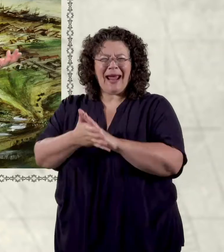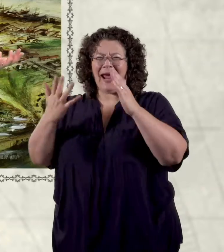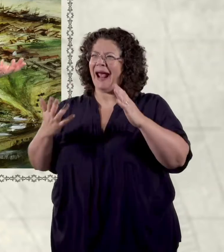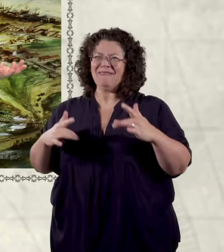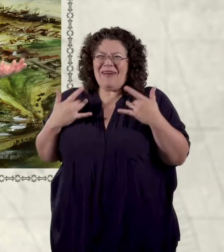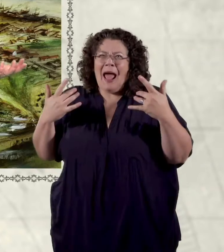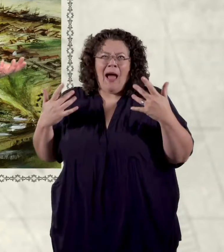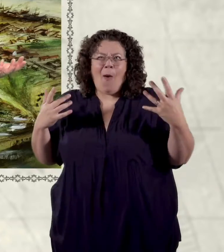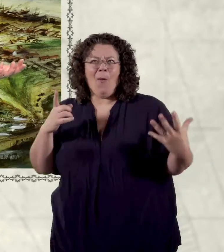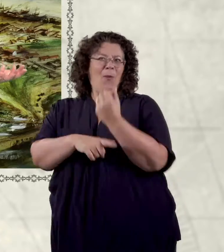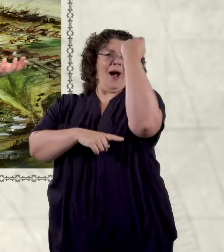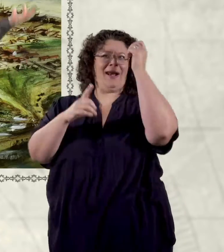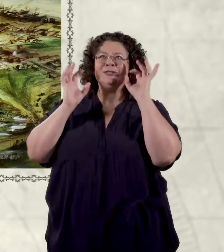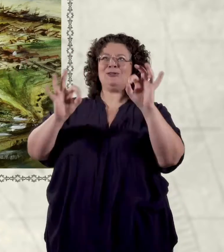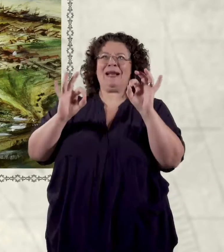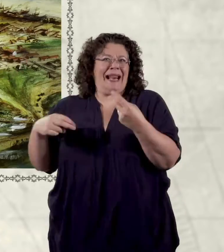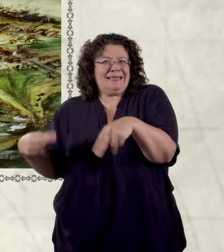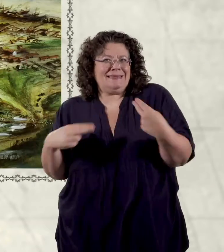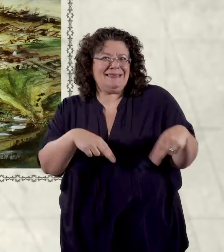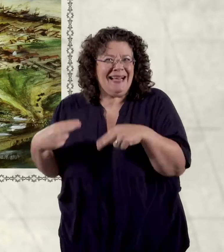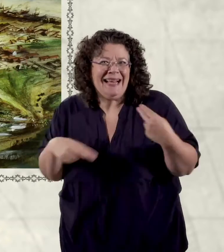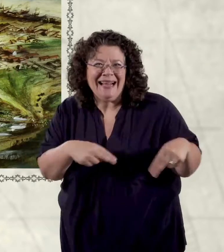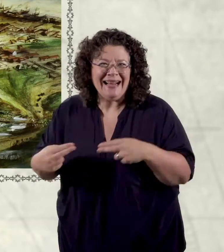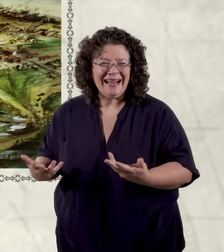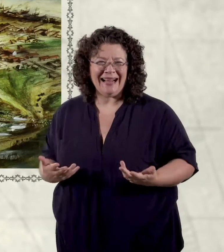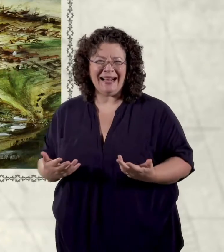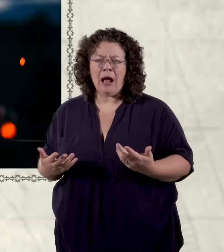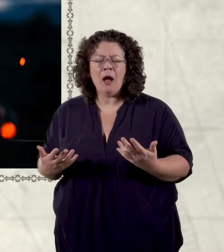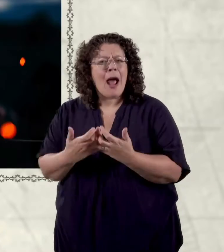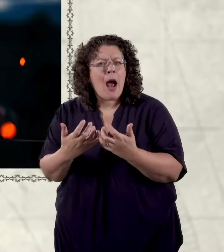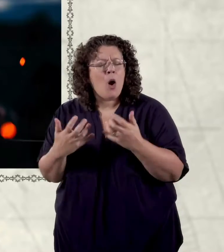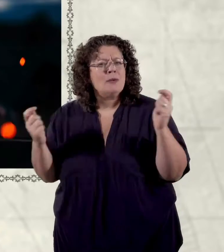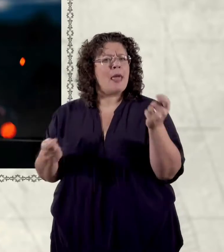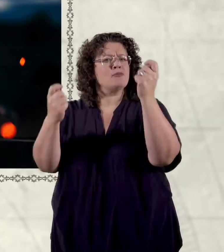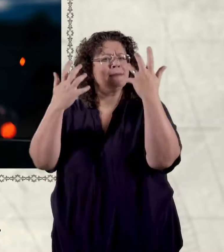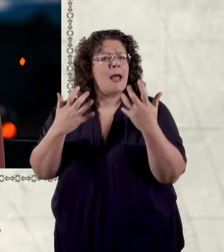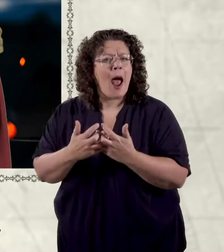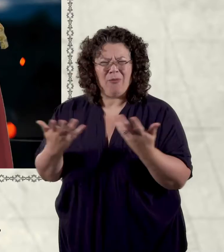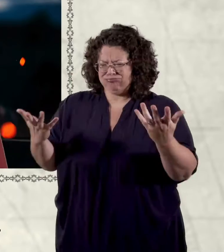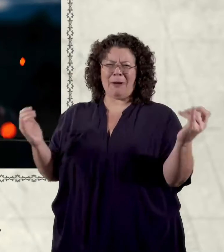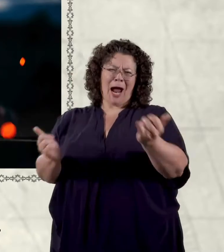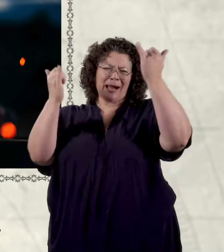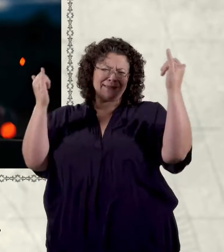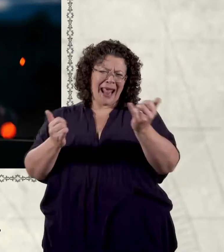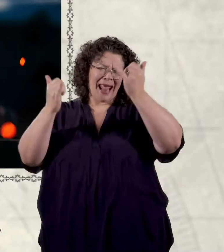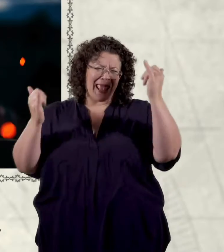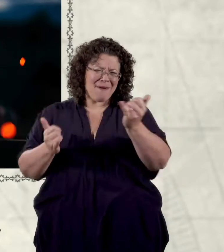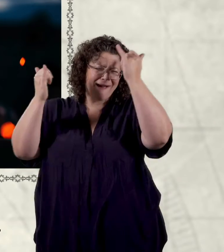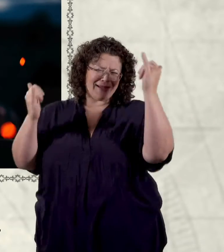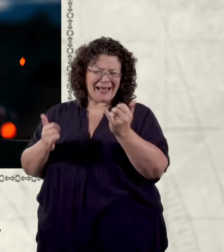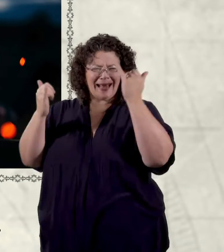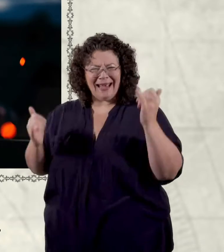ni'n ddathlu? Wel, drwy gael parti, siŵr. Rwan, doedd partis